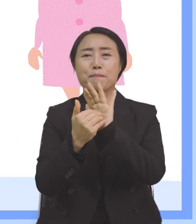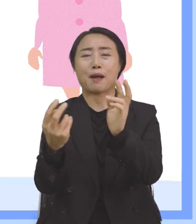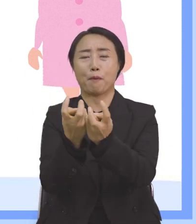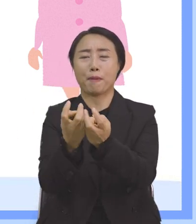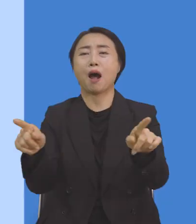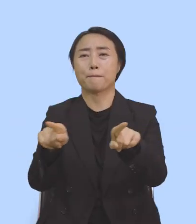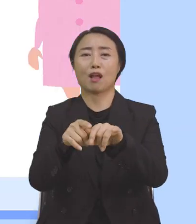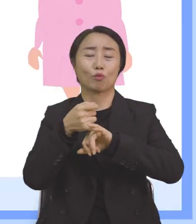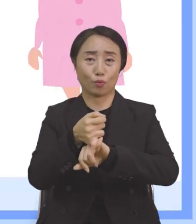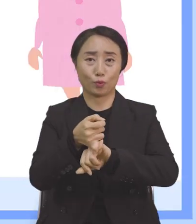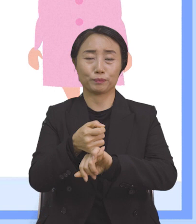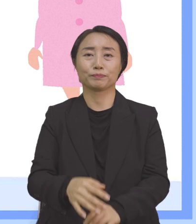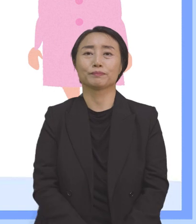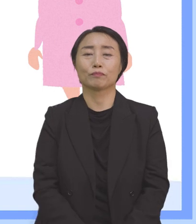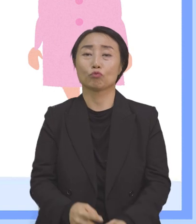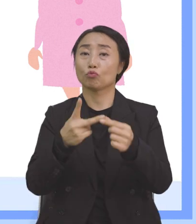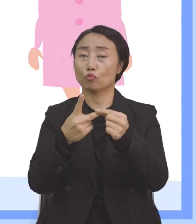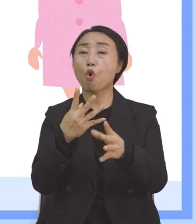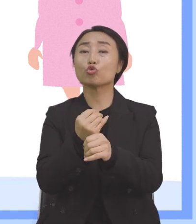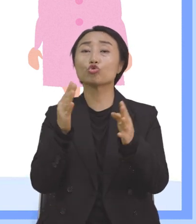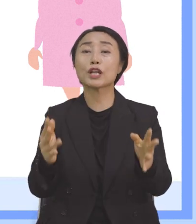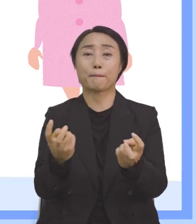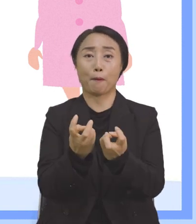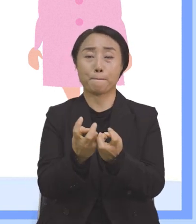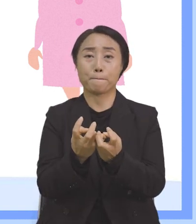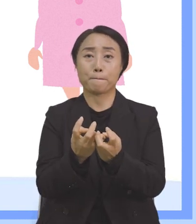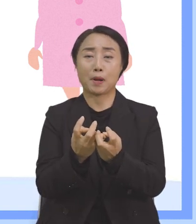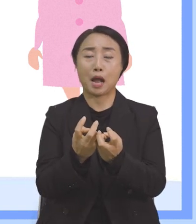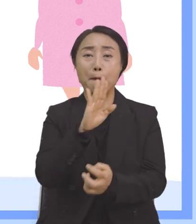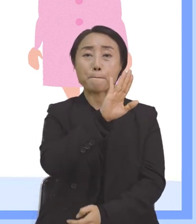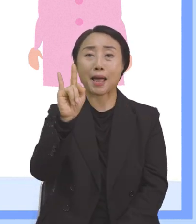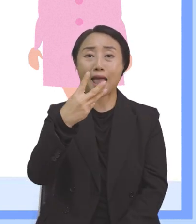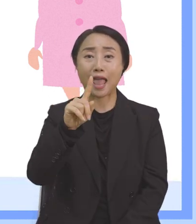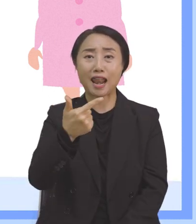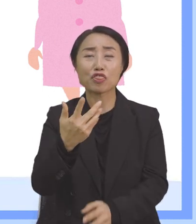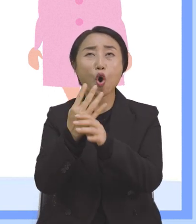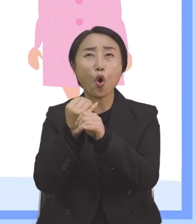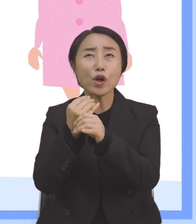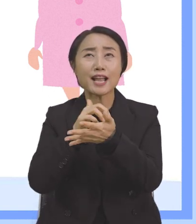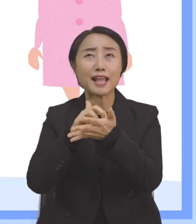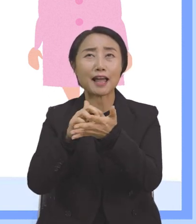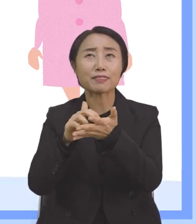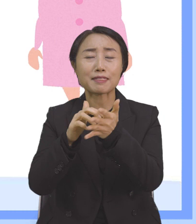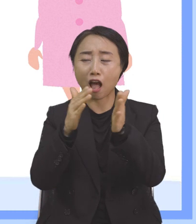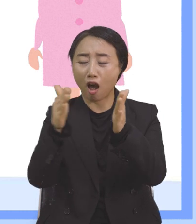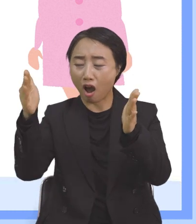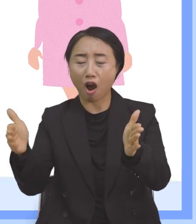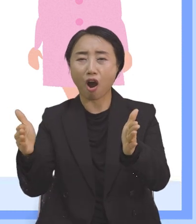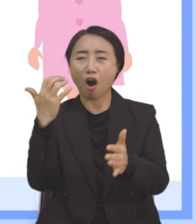고려하시기를 바랍니다. 두 번째는 주기 피임법입니다. 배란 예상일을 전후로 성관계를 피하는